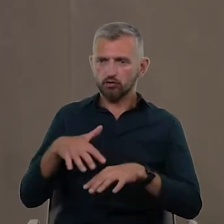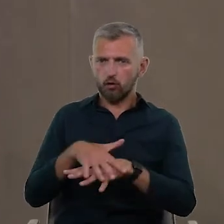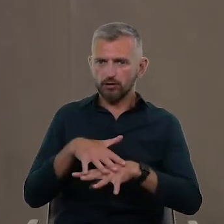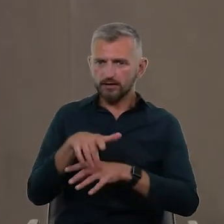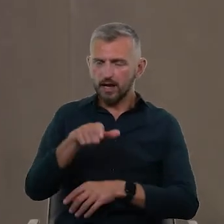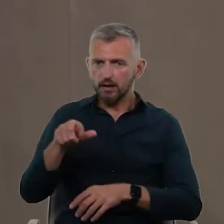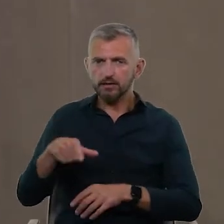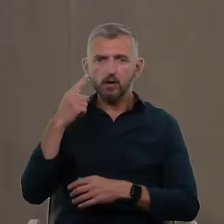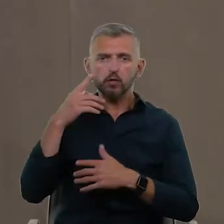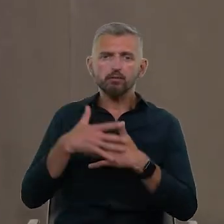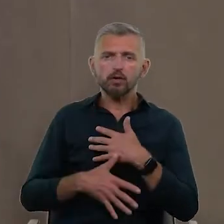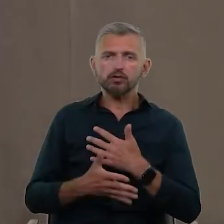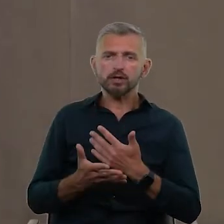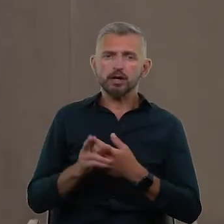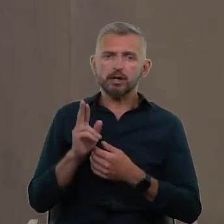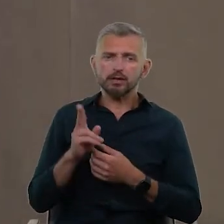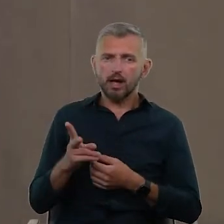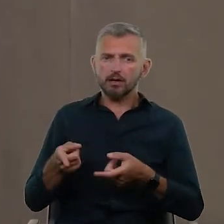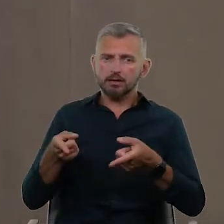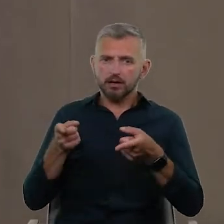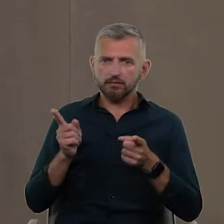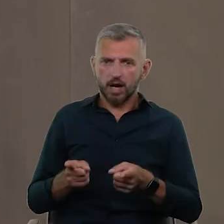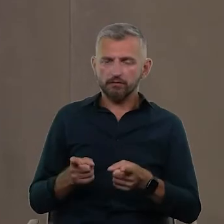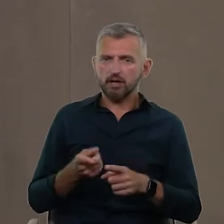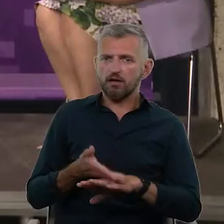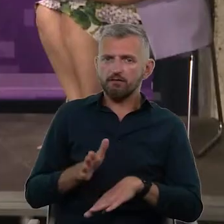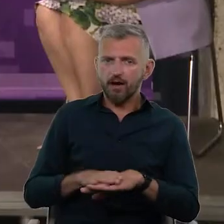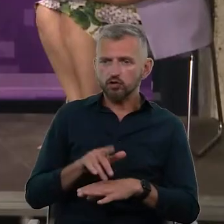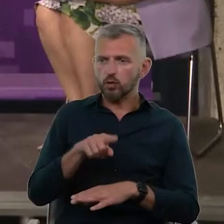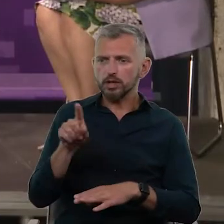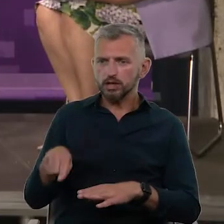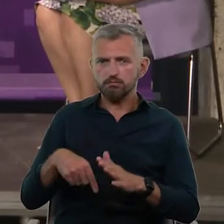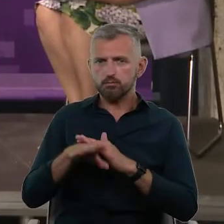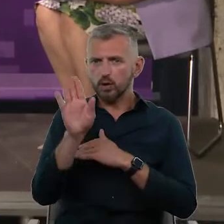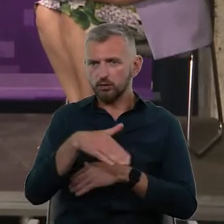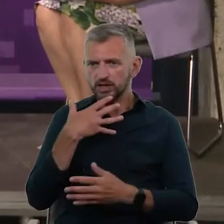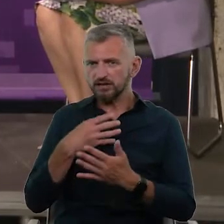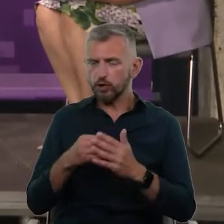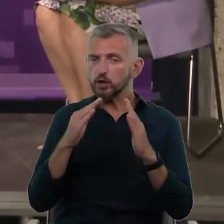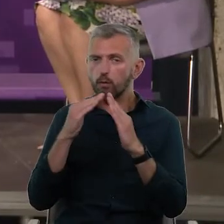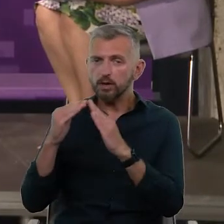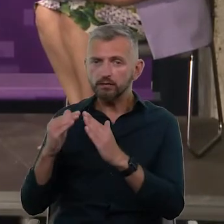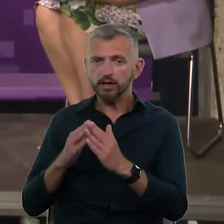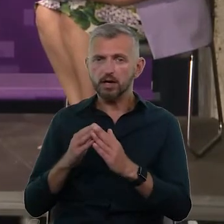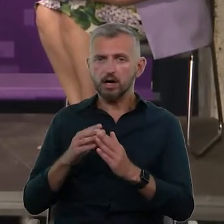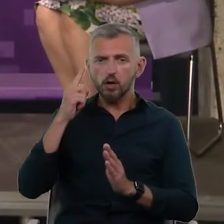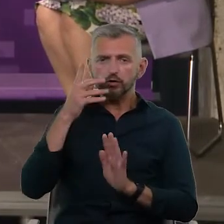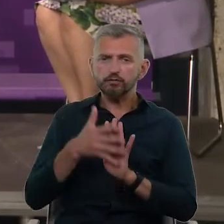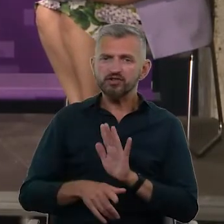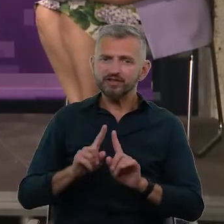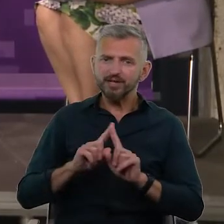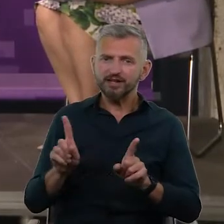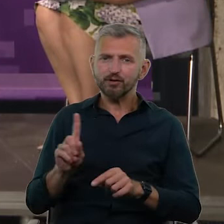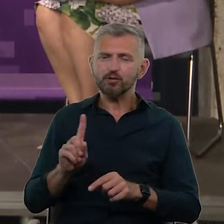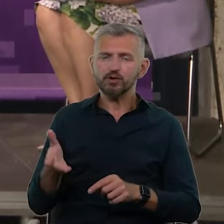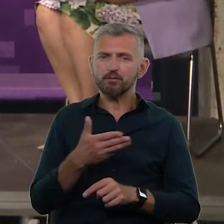населення, розуміючи, як насправді важко їм покинути свої домівки, розуміючи специфіку, що